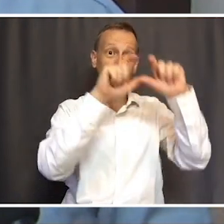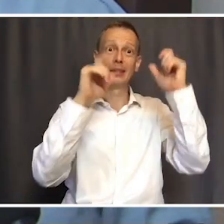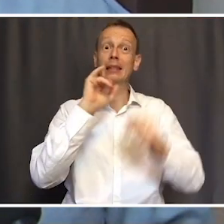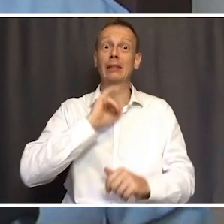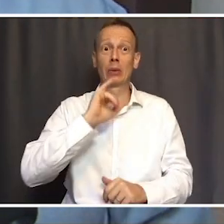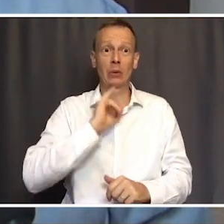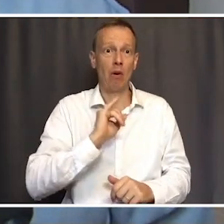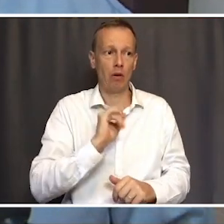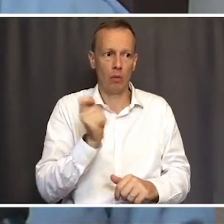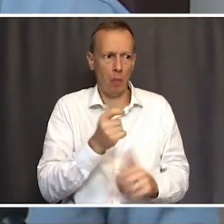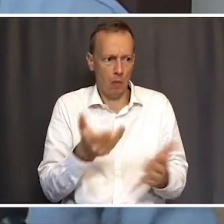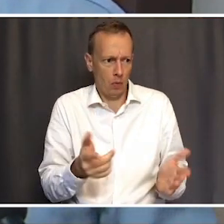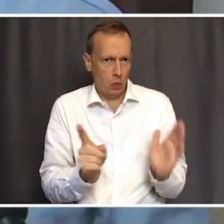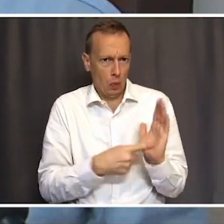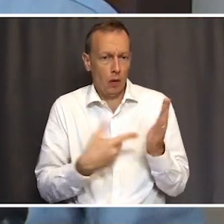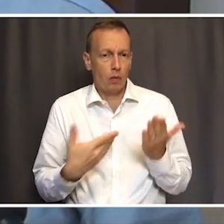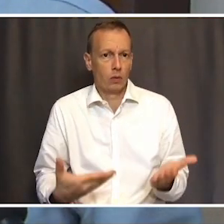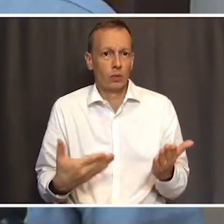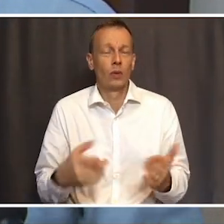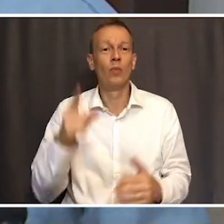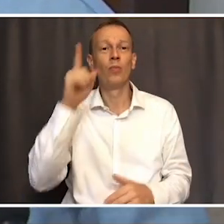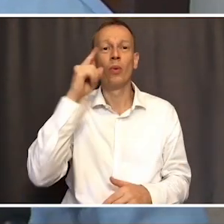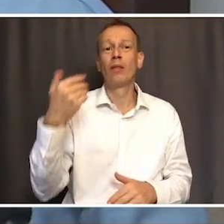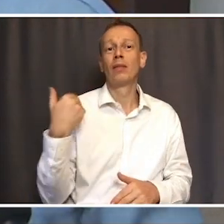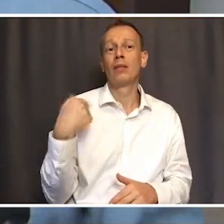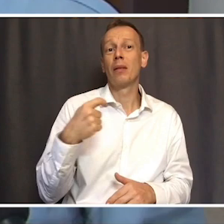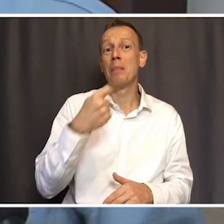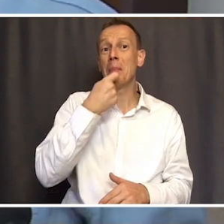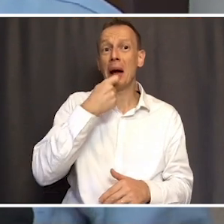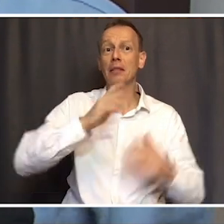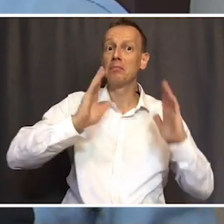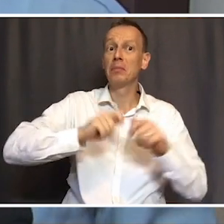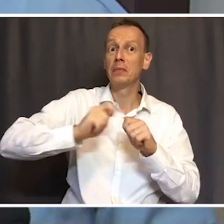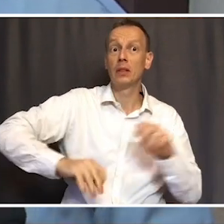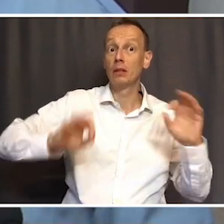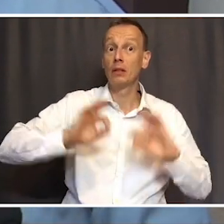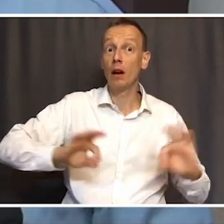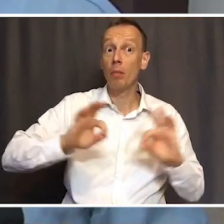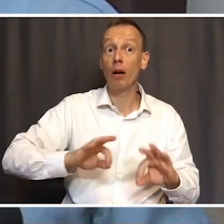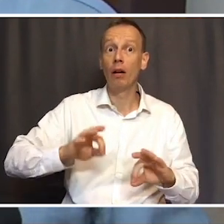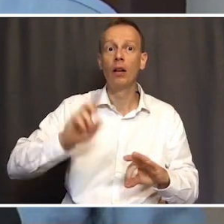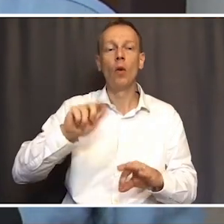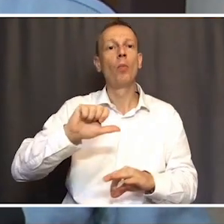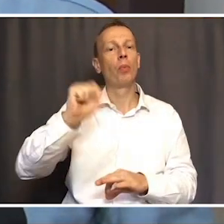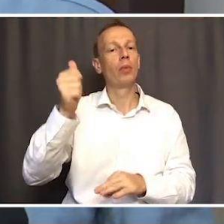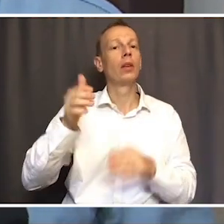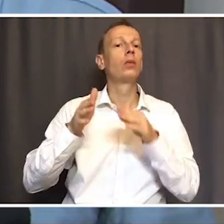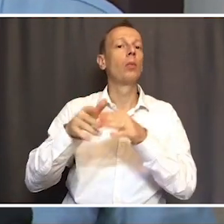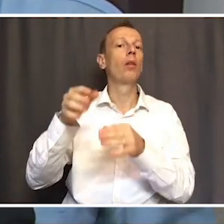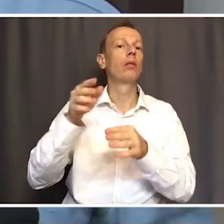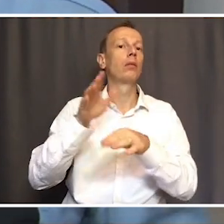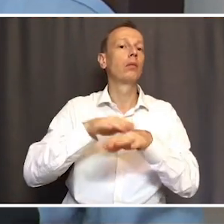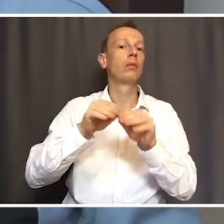Aujourd'hui, cette présomption d'innocence a toujours vocation à s'appliquer tant que l'arrêt de mars dernier n'est pas devenu définitif, c'est-à-dire tant que la